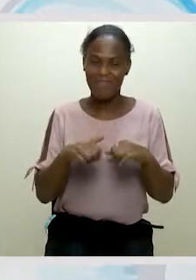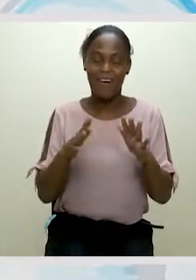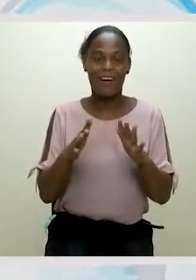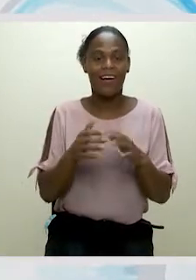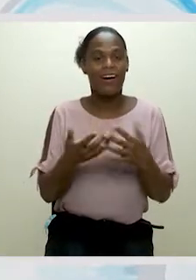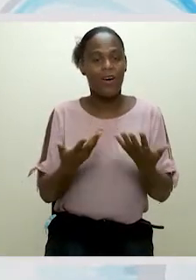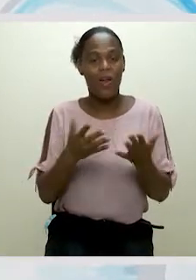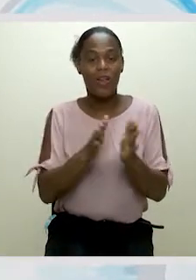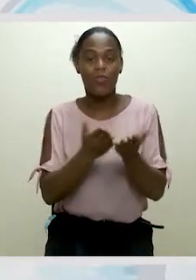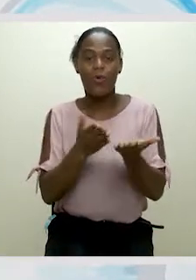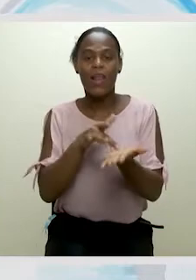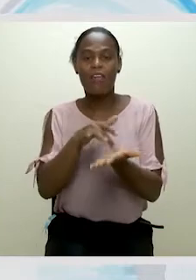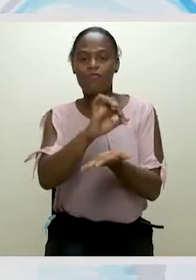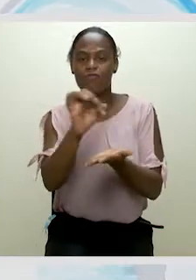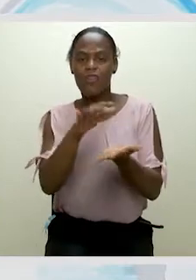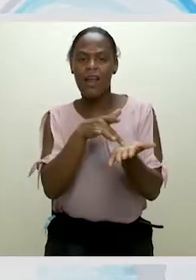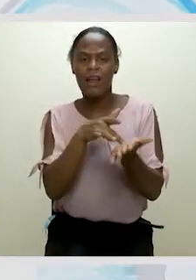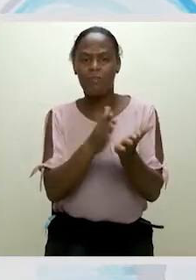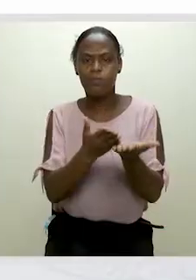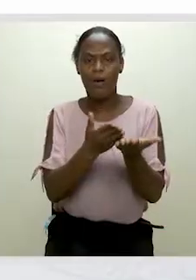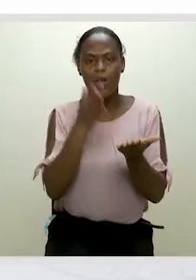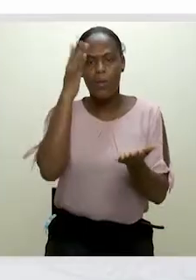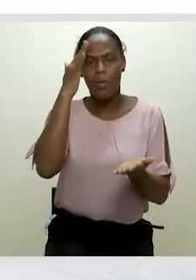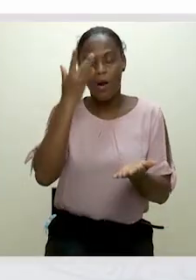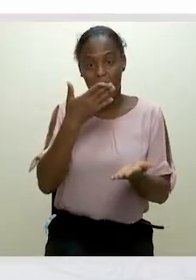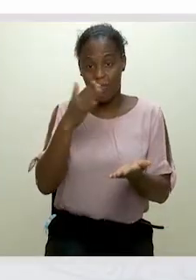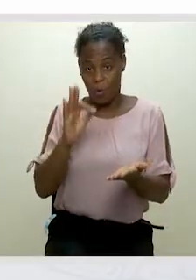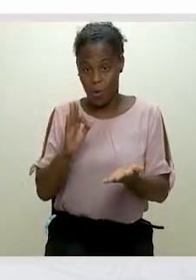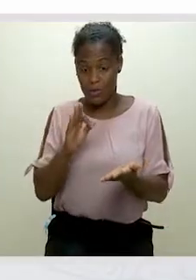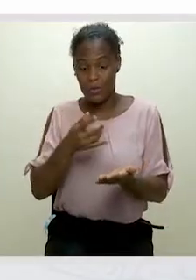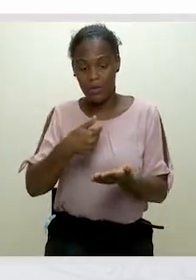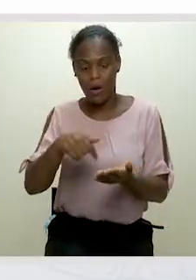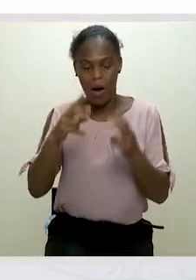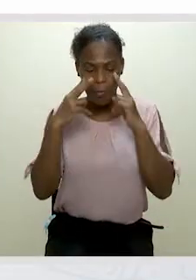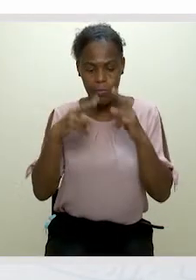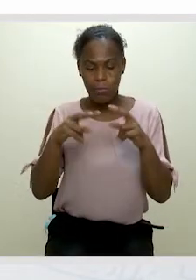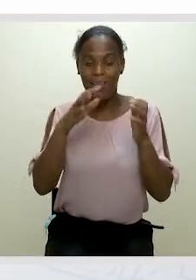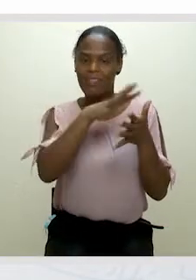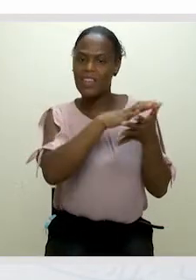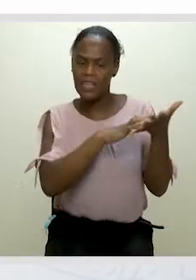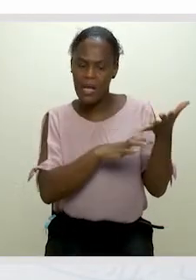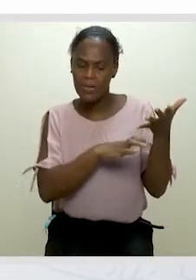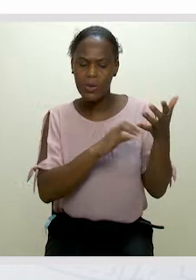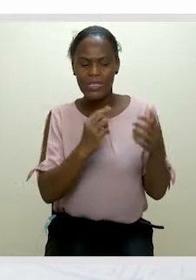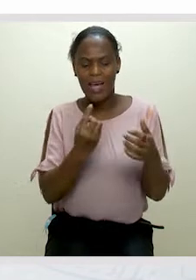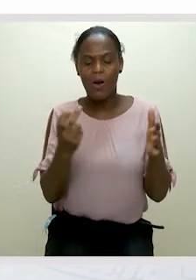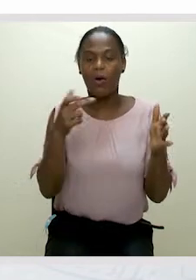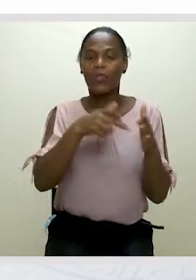vos livres à la page 14, où nous allons trouver le texte « C'est la